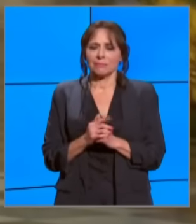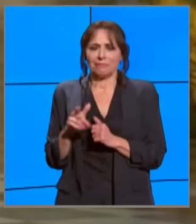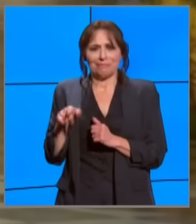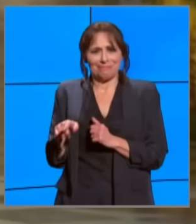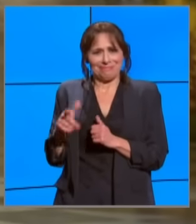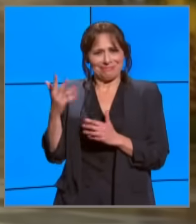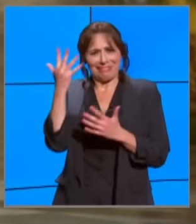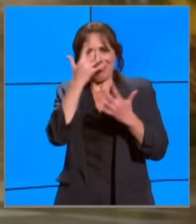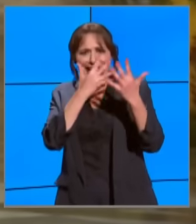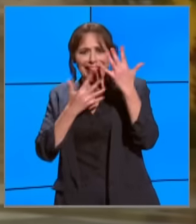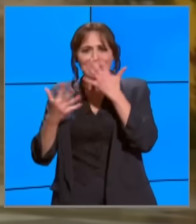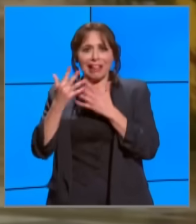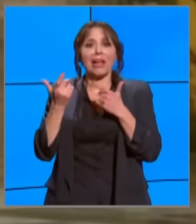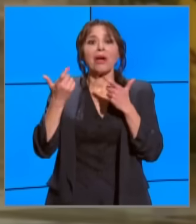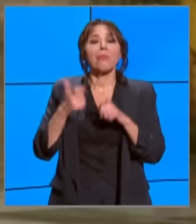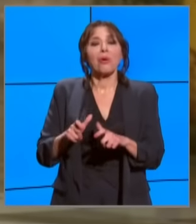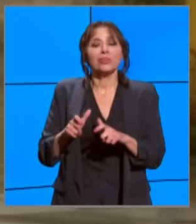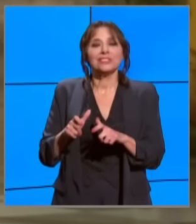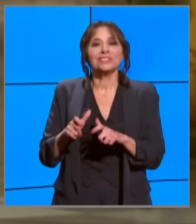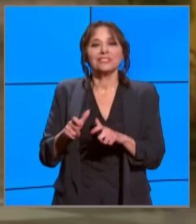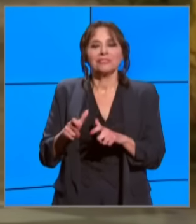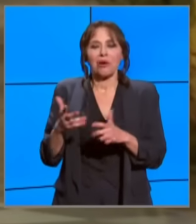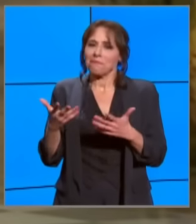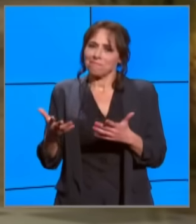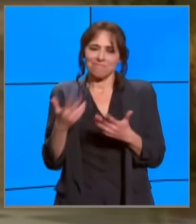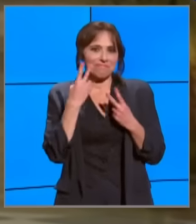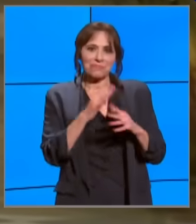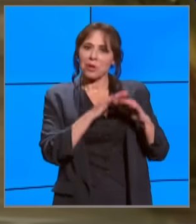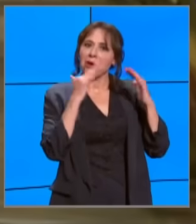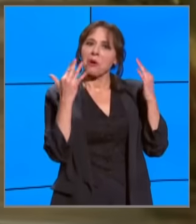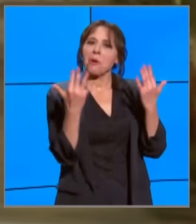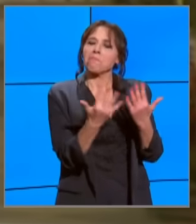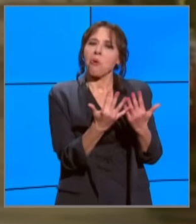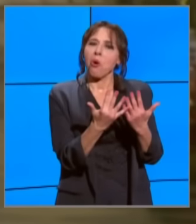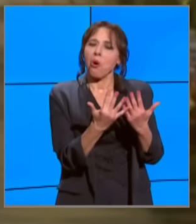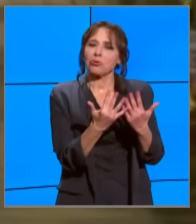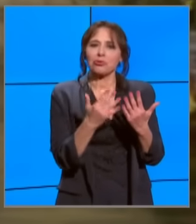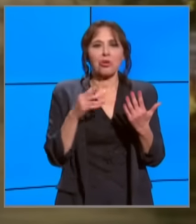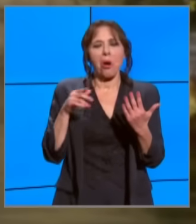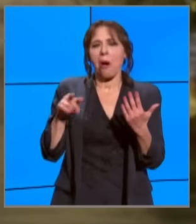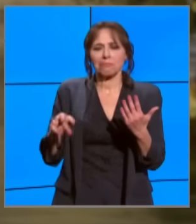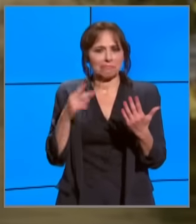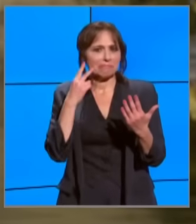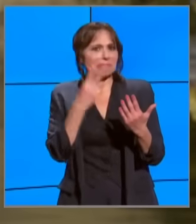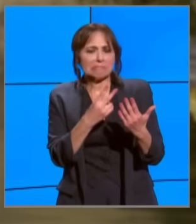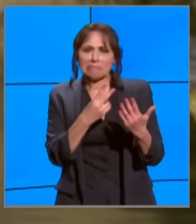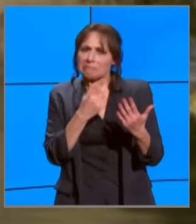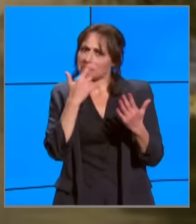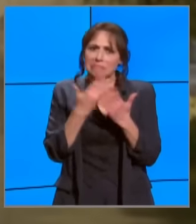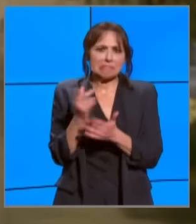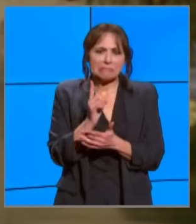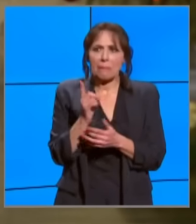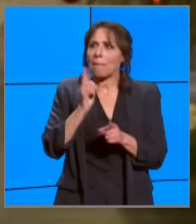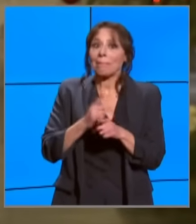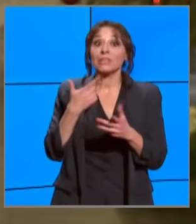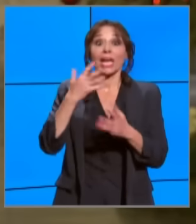che nasce dal vedere un mondo che disconosce le loro attese debole nel contrastare una crisi